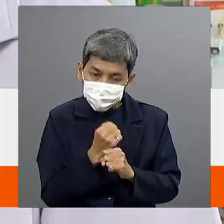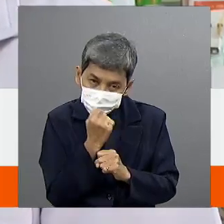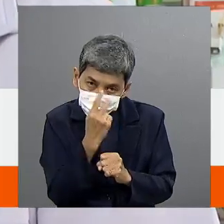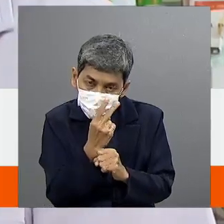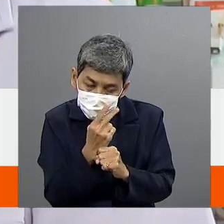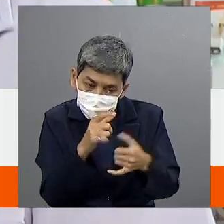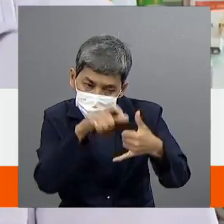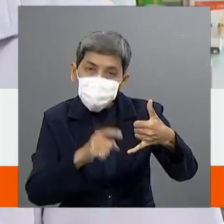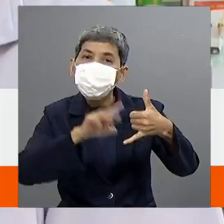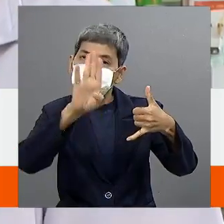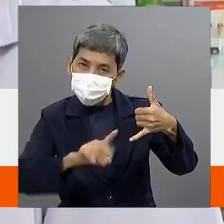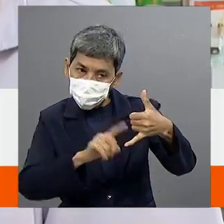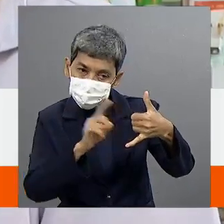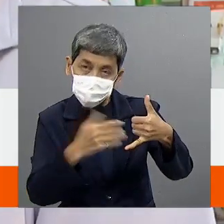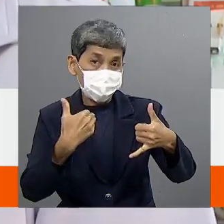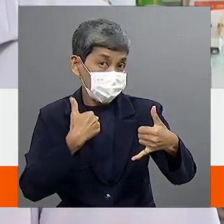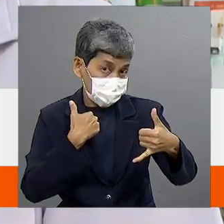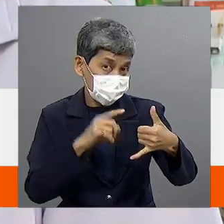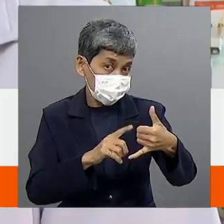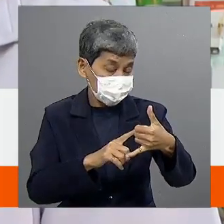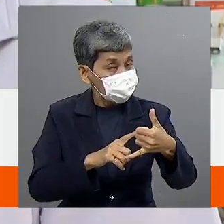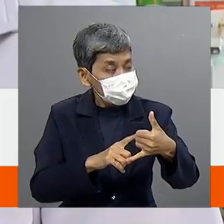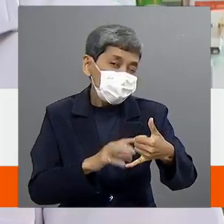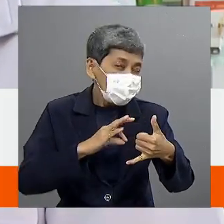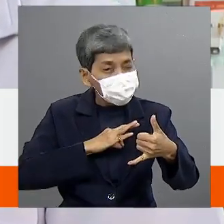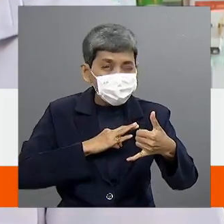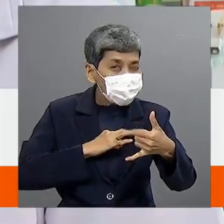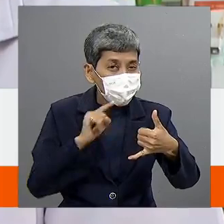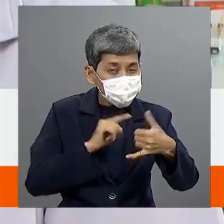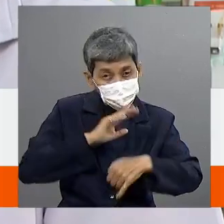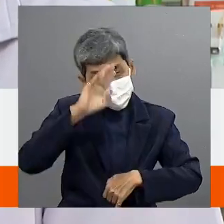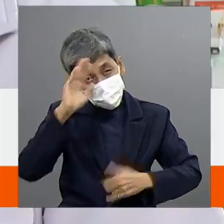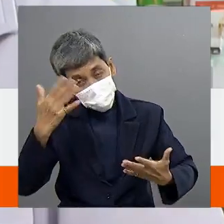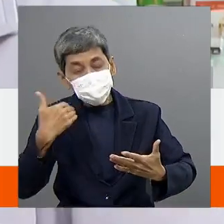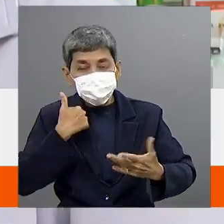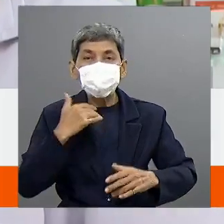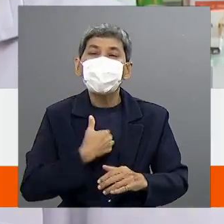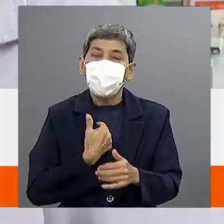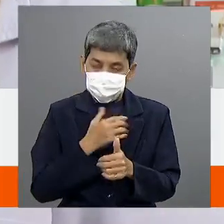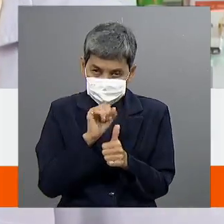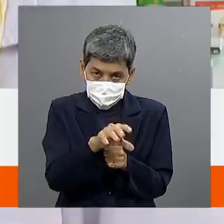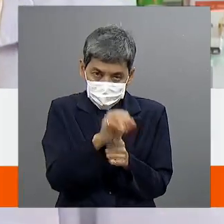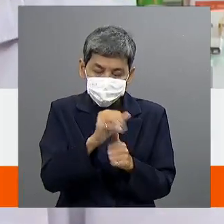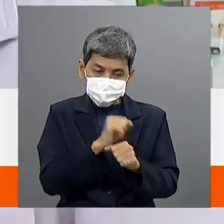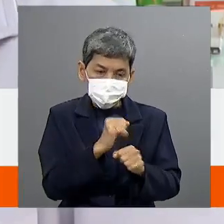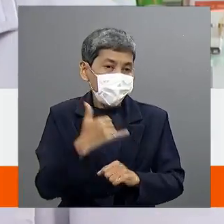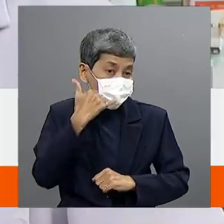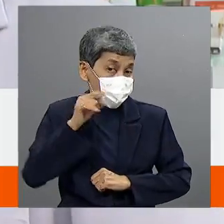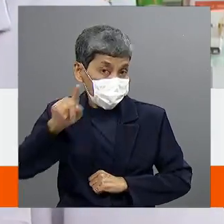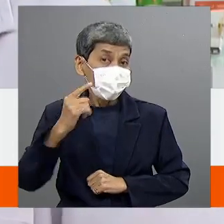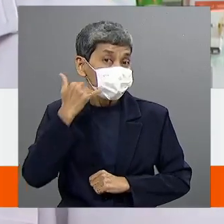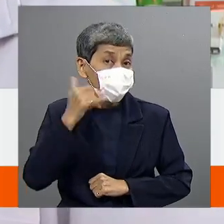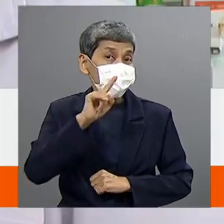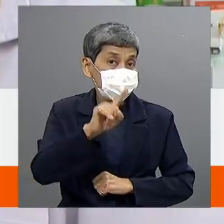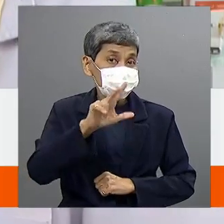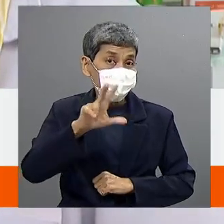อนนี้เนี่ยผู้เข้ารับบริการเนี่ยมีอาการอย่างไรบ้างนะคะแล้วก็จะแนะนำนะคะให้โทรศัพท์ไปที่1330ต่อช่อง14น